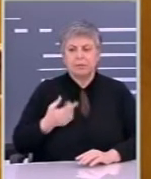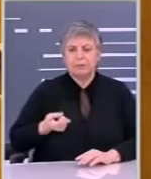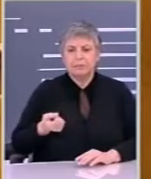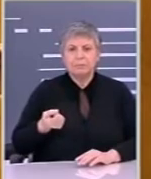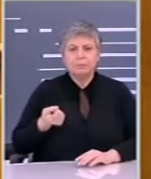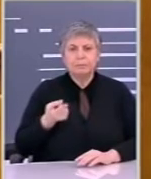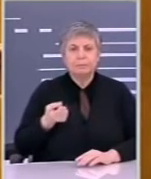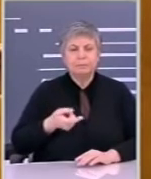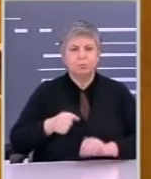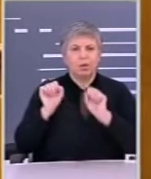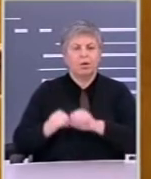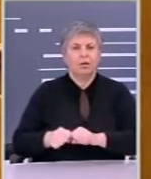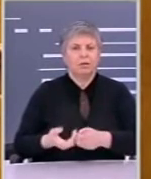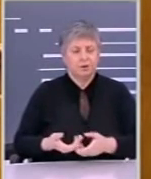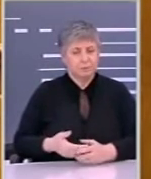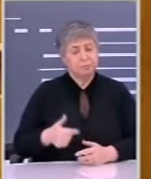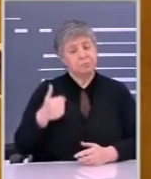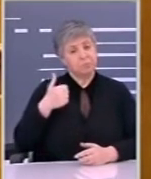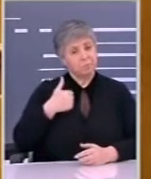θα συνεχίσουμε